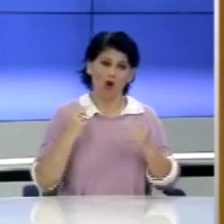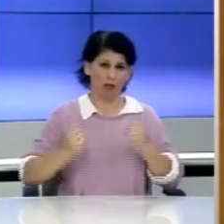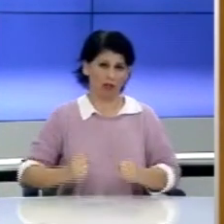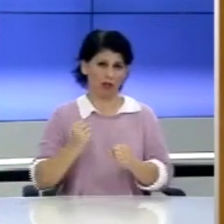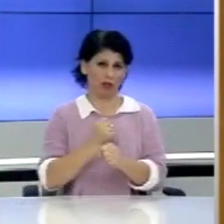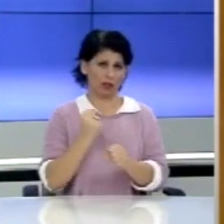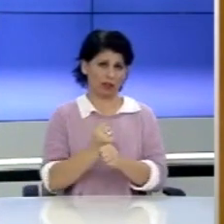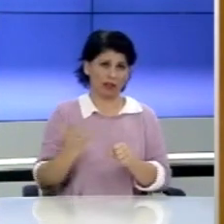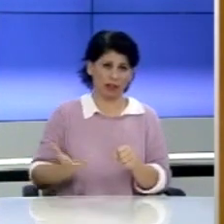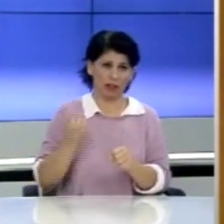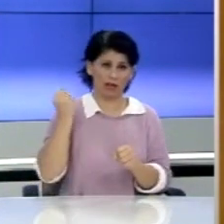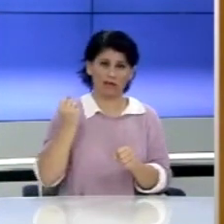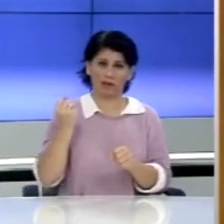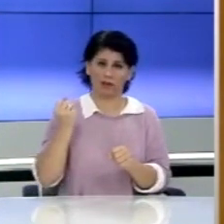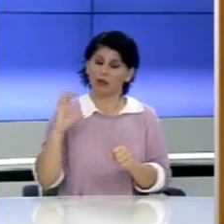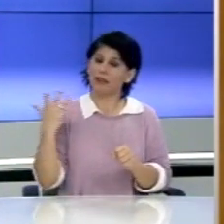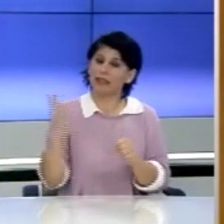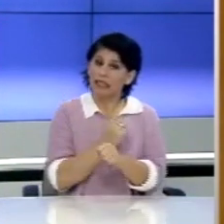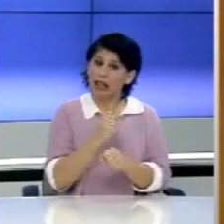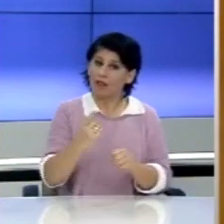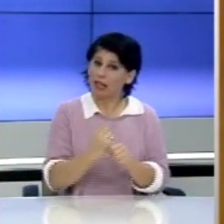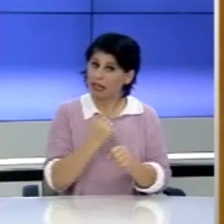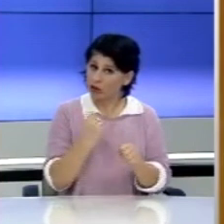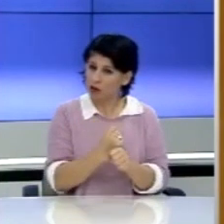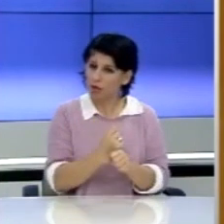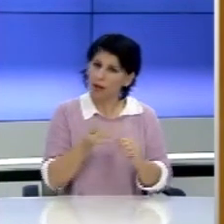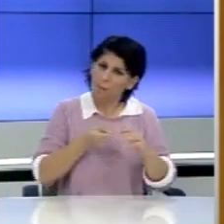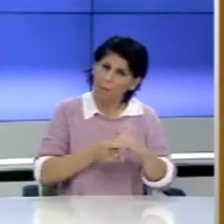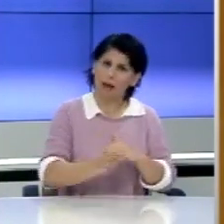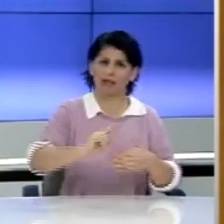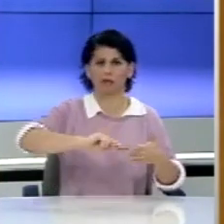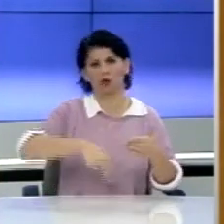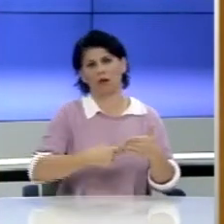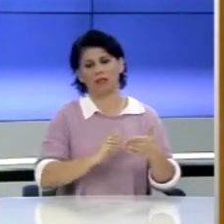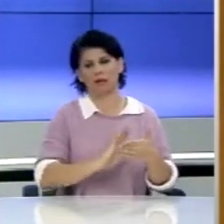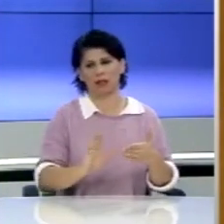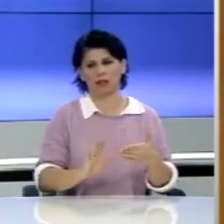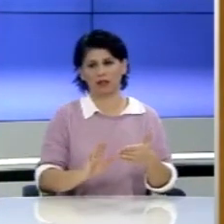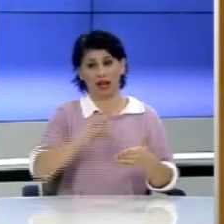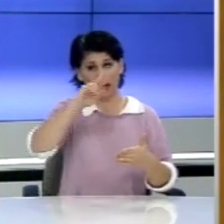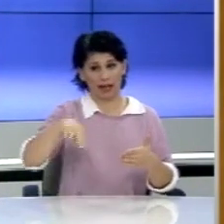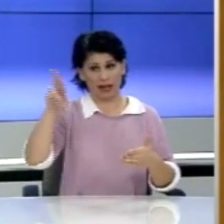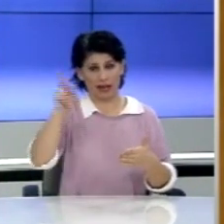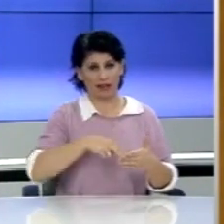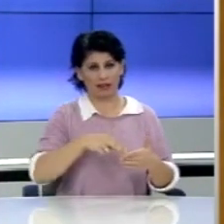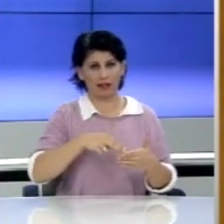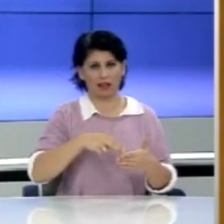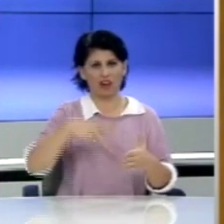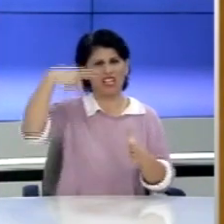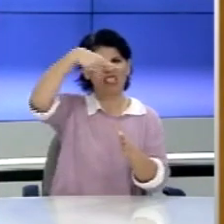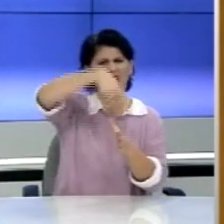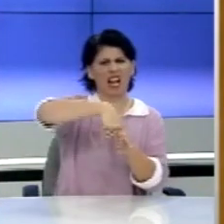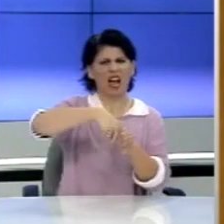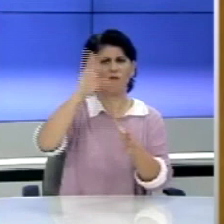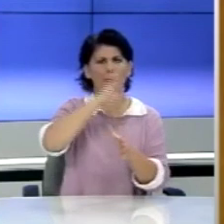εργασίας, διασφάλιση των κεκτημένων των εργαζομένων μέσα από την υπογραφή σύμβασης. Κατάργηση του σκλαβοπάζαρου